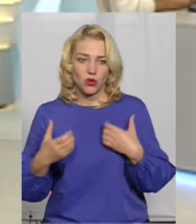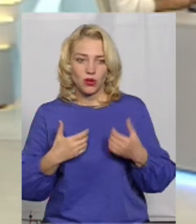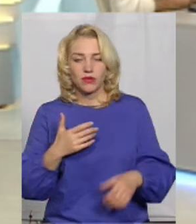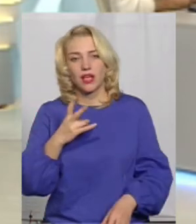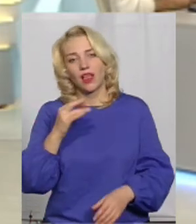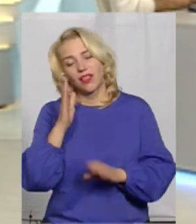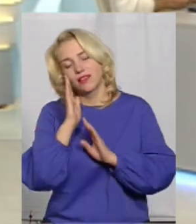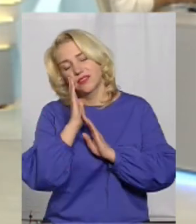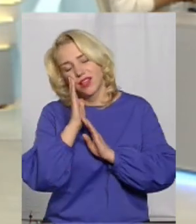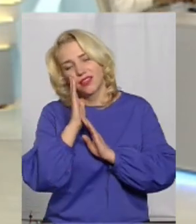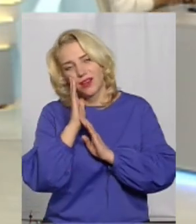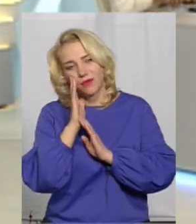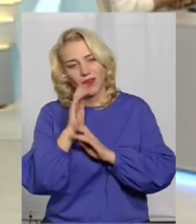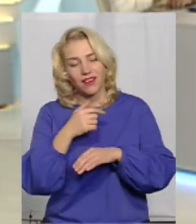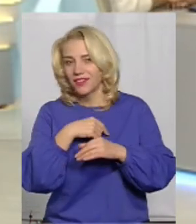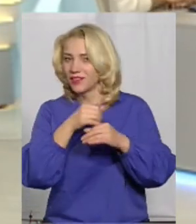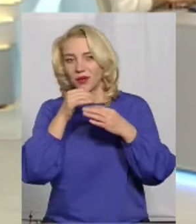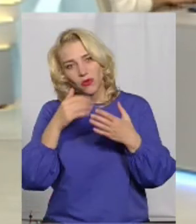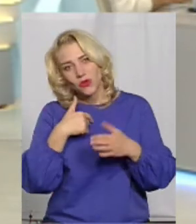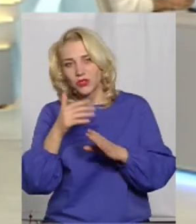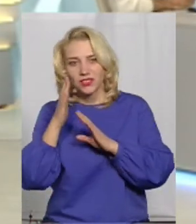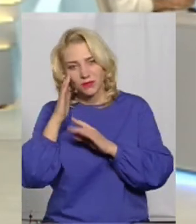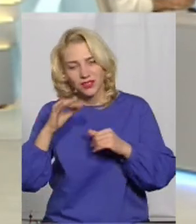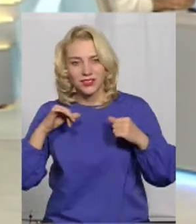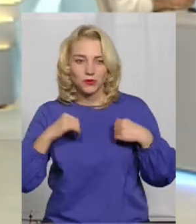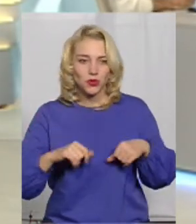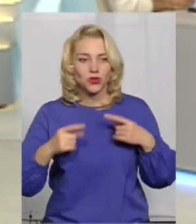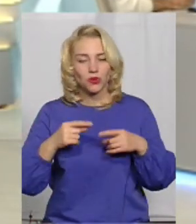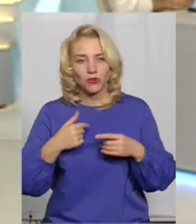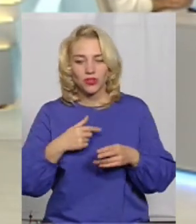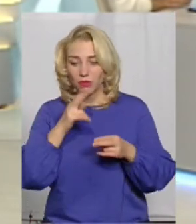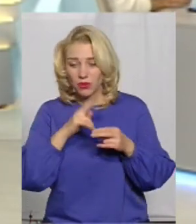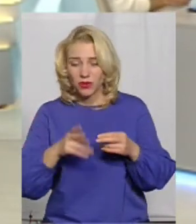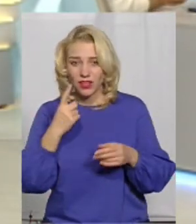Настя дрімає. Просто не можу я лягти навіть спати, тому що я пропаду